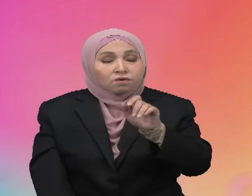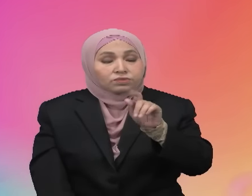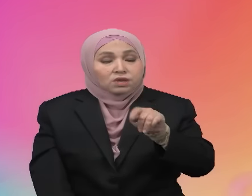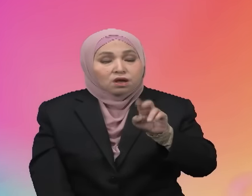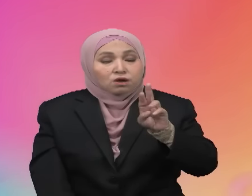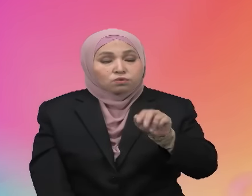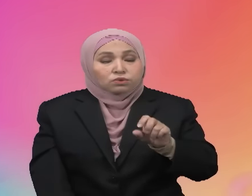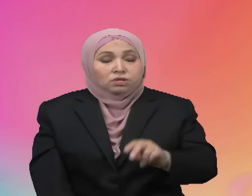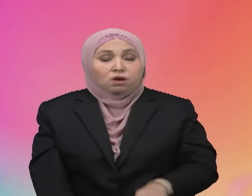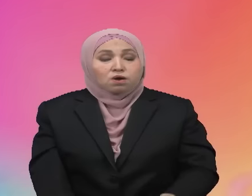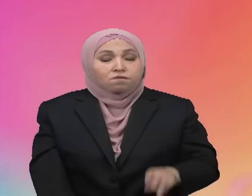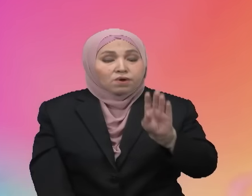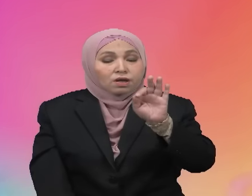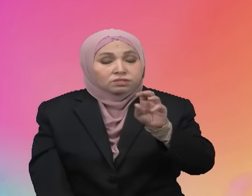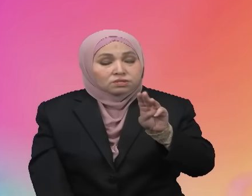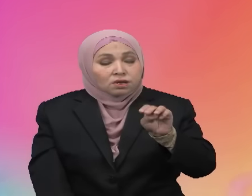يَفْتَرُونَ